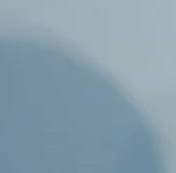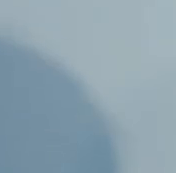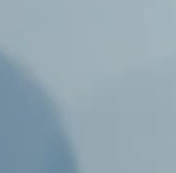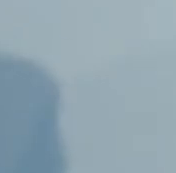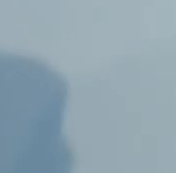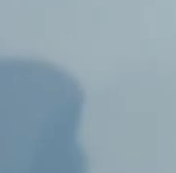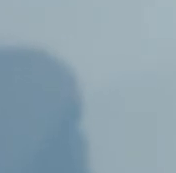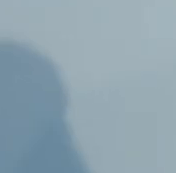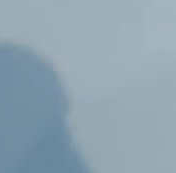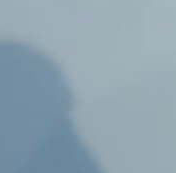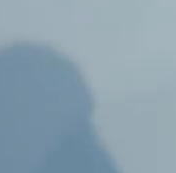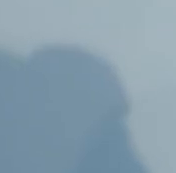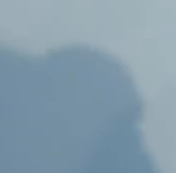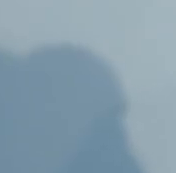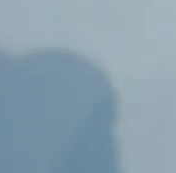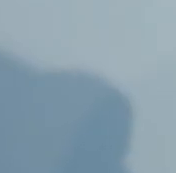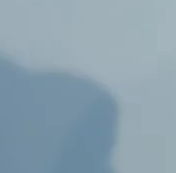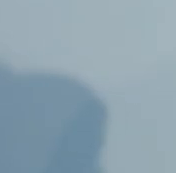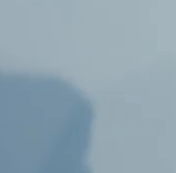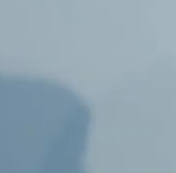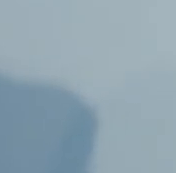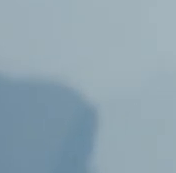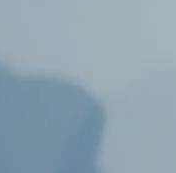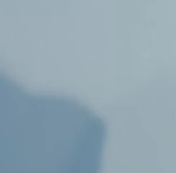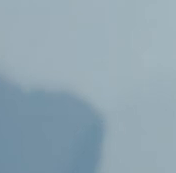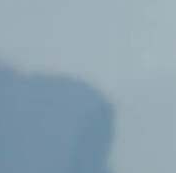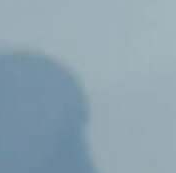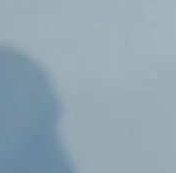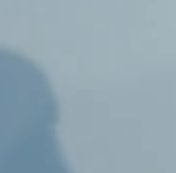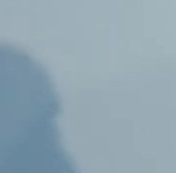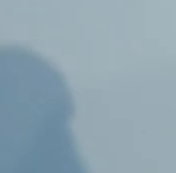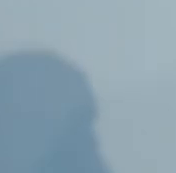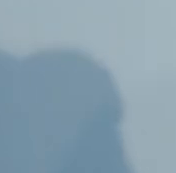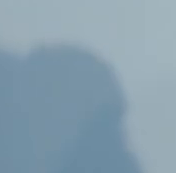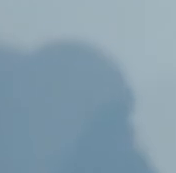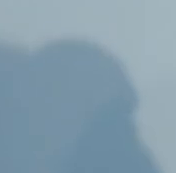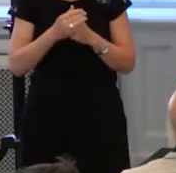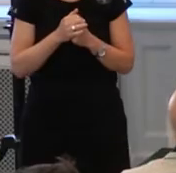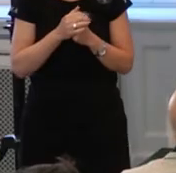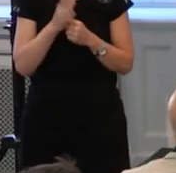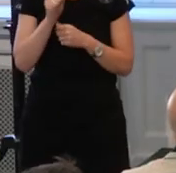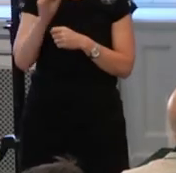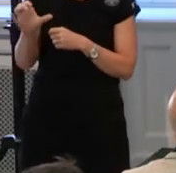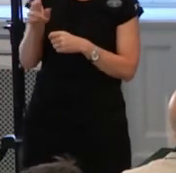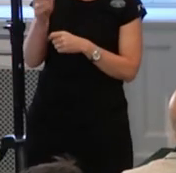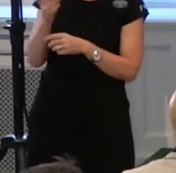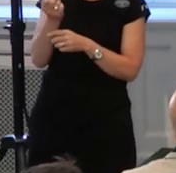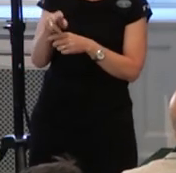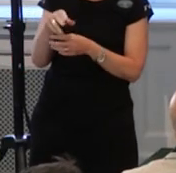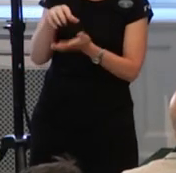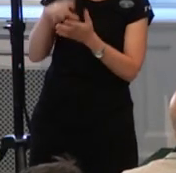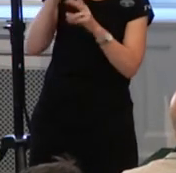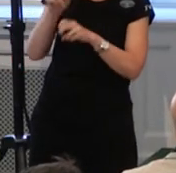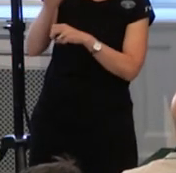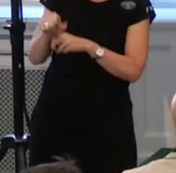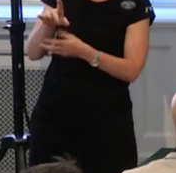att då blir det muskler bakom, och då blir resultaten väsentligt mycket bättre. Jonas Nygren, statlig utredare. Har